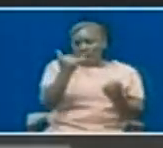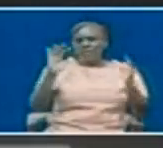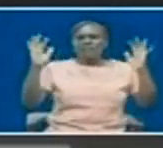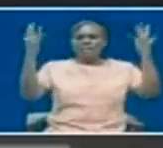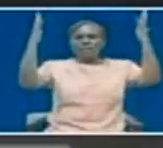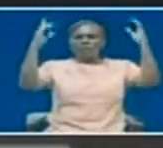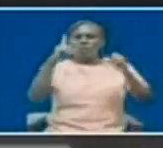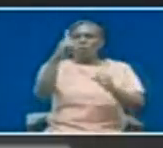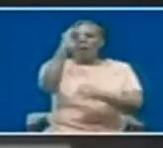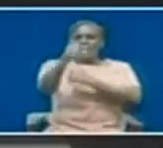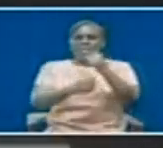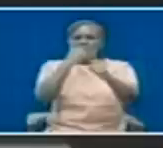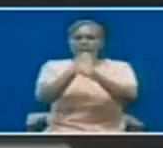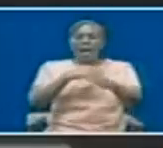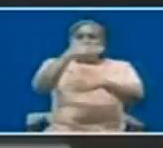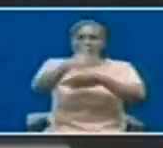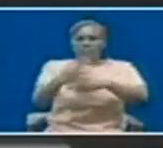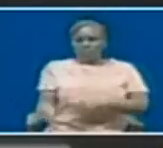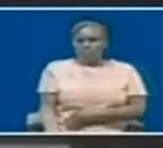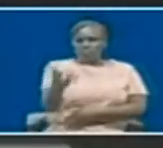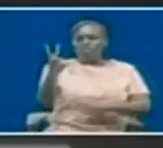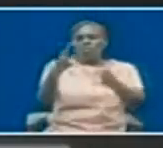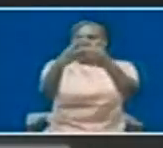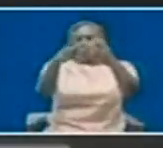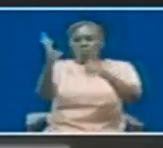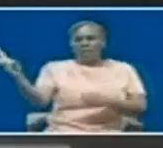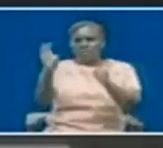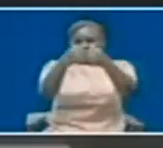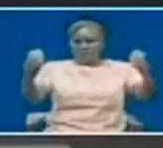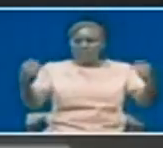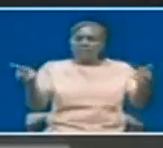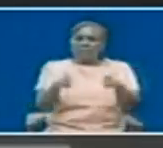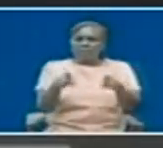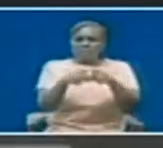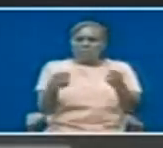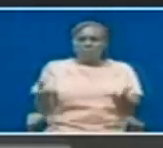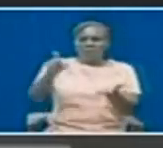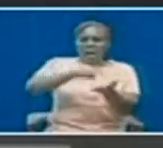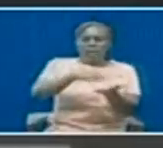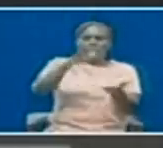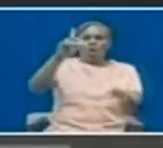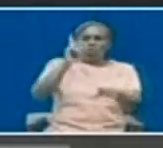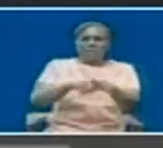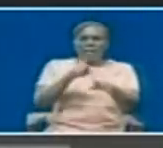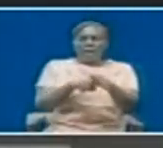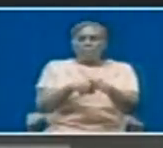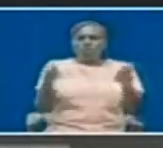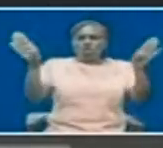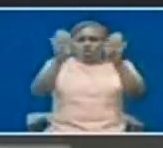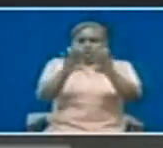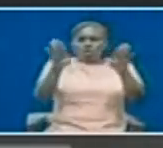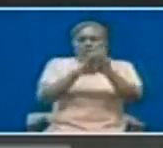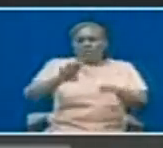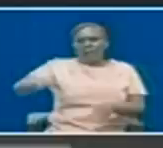mwaka mmoja baada ya shambulizi la Westgate. Aidha, Kimaiyo ameongeza muda wa marufuku ya kutoka jioni kwa wakazi